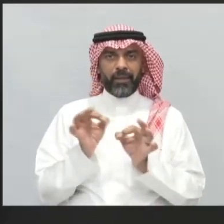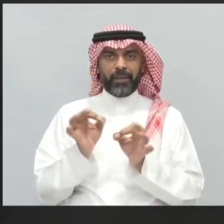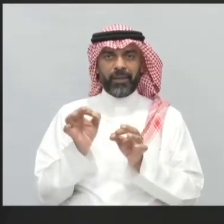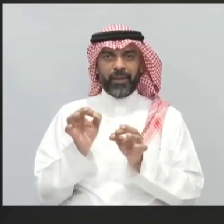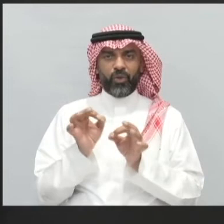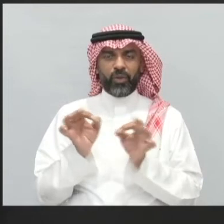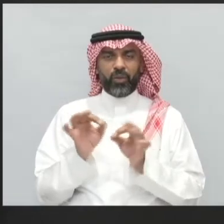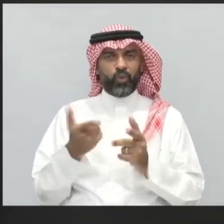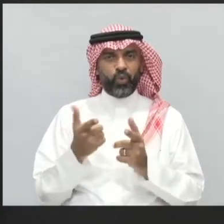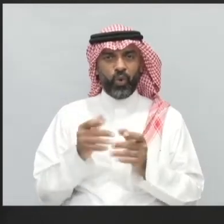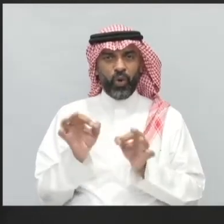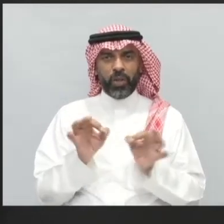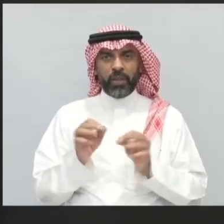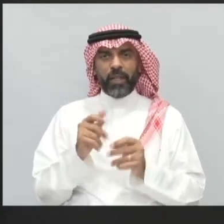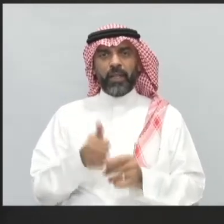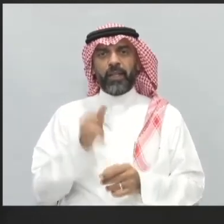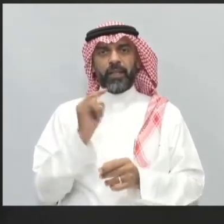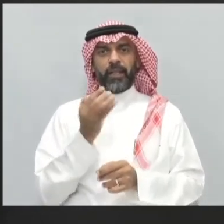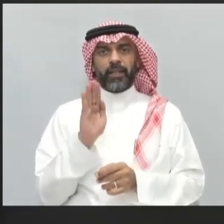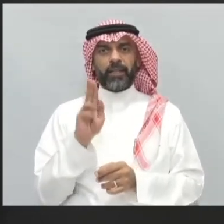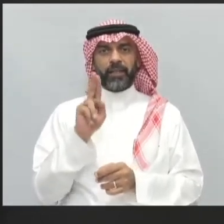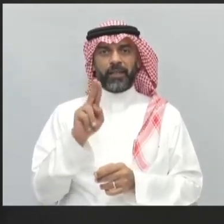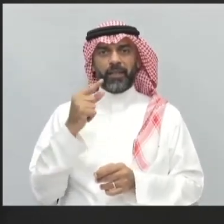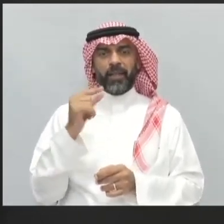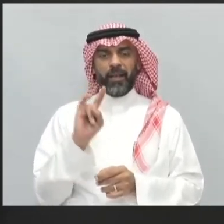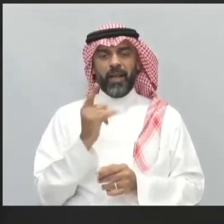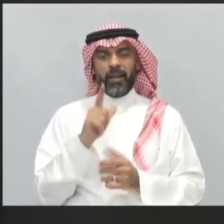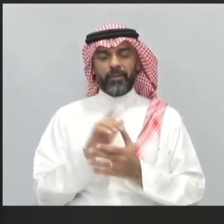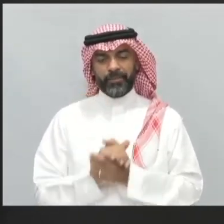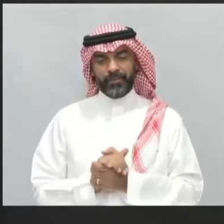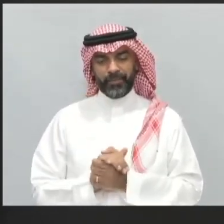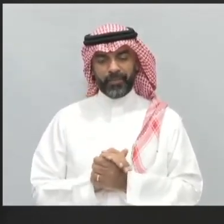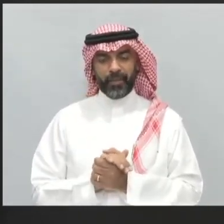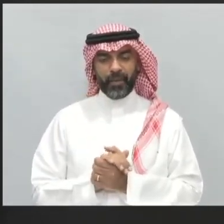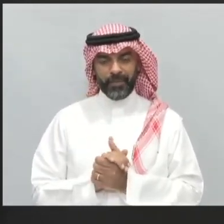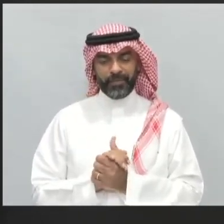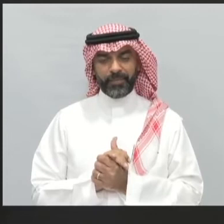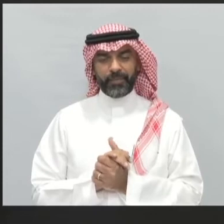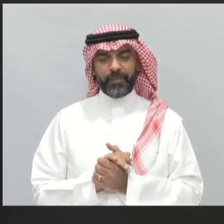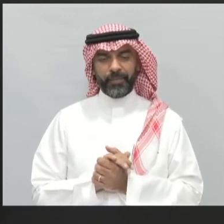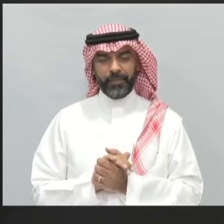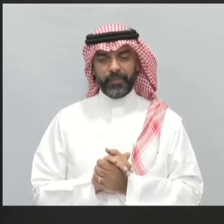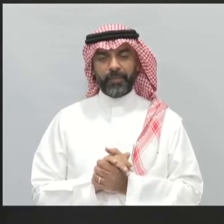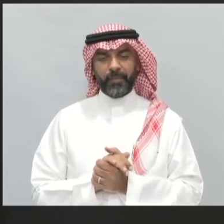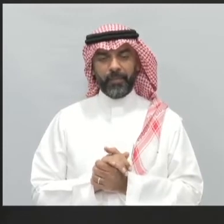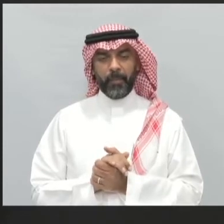طبعا بطريقه افهم وطلع المعطيات المطلوب راح يحدد المعطيات بتحديدها